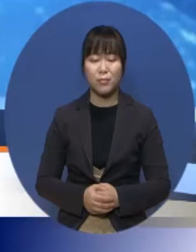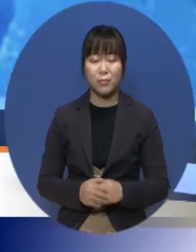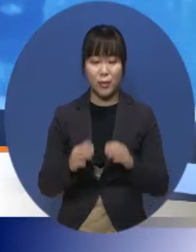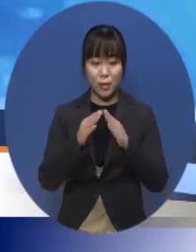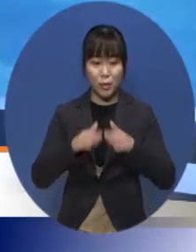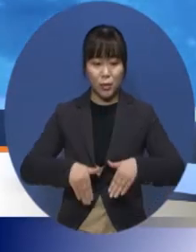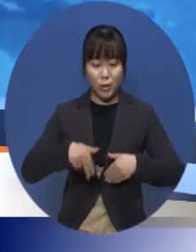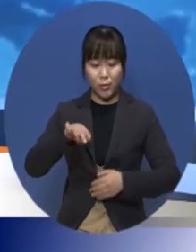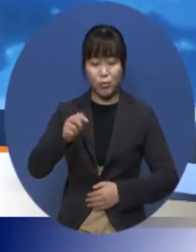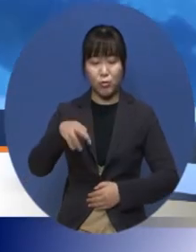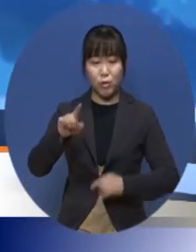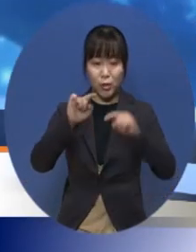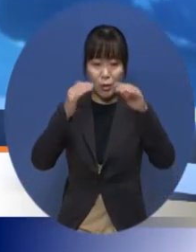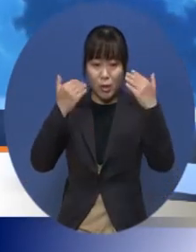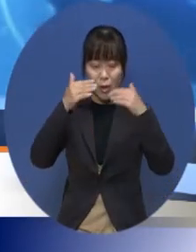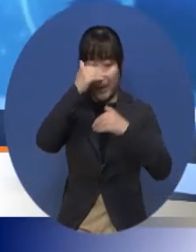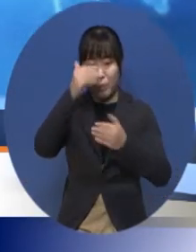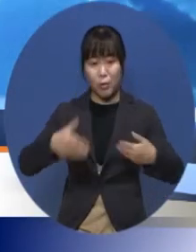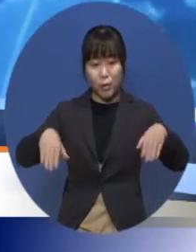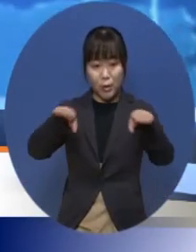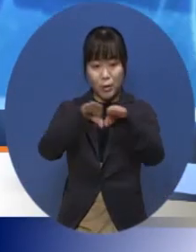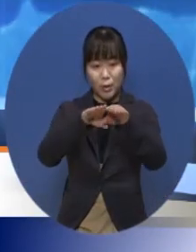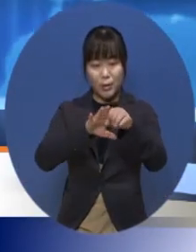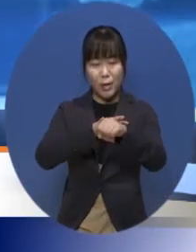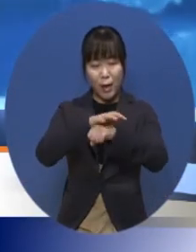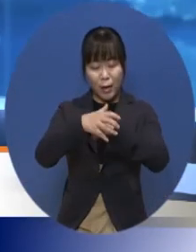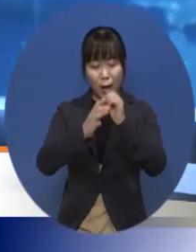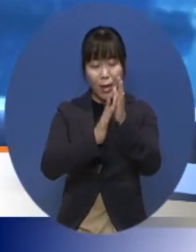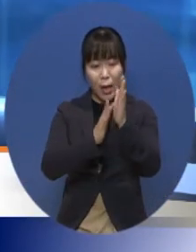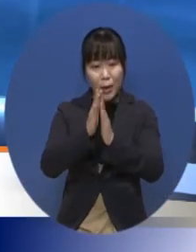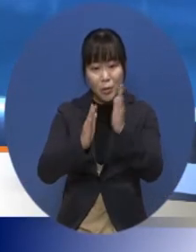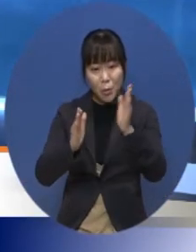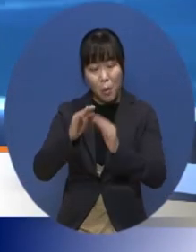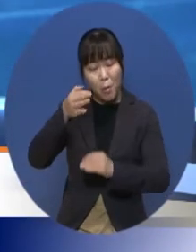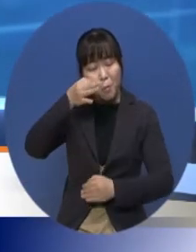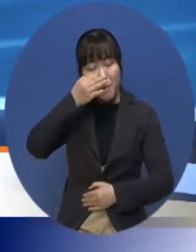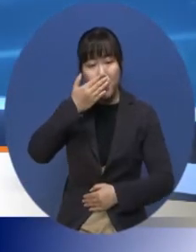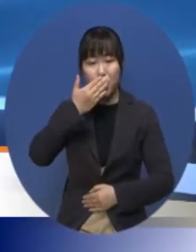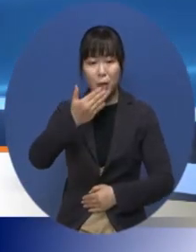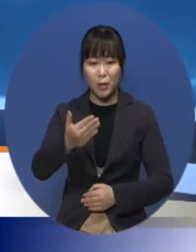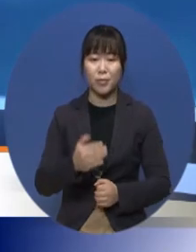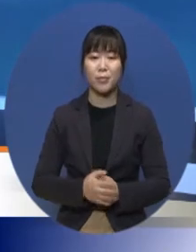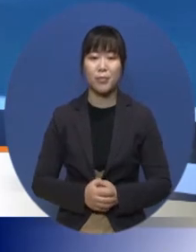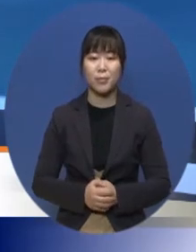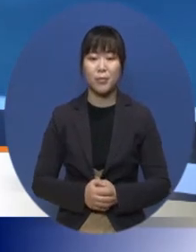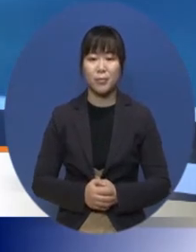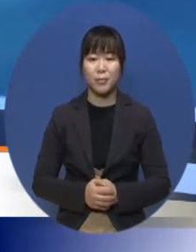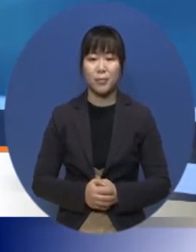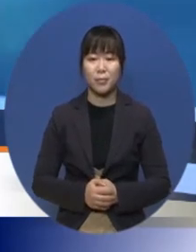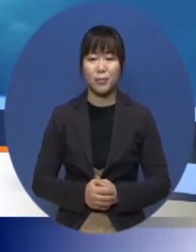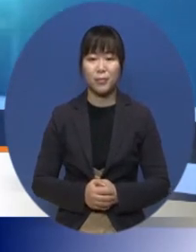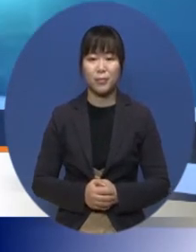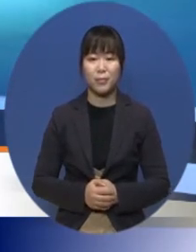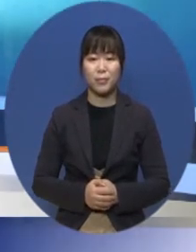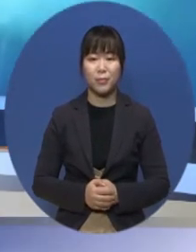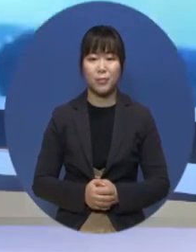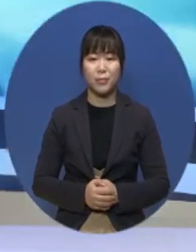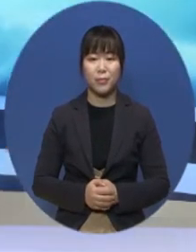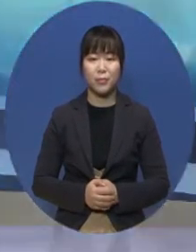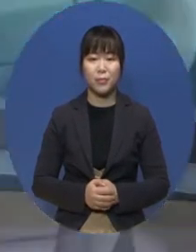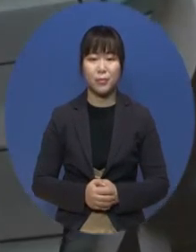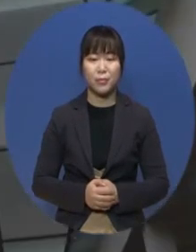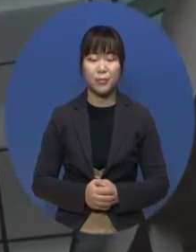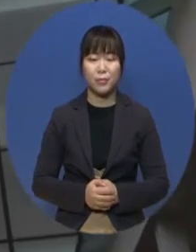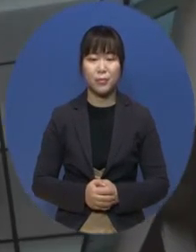전남 순천대 박물관에서 세계의 약초를 만날 수 있는 특별전이 열렸습니다. 이영춘 기자가 보도합니다.